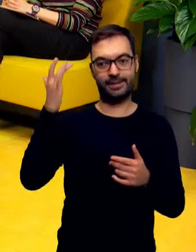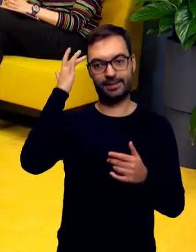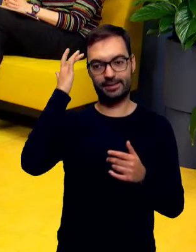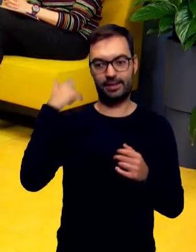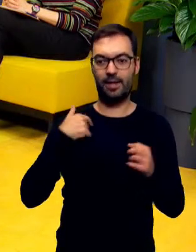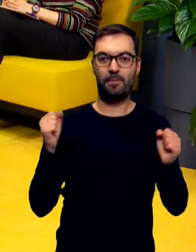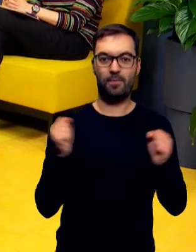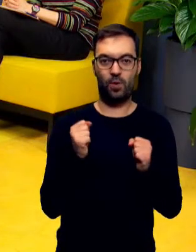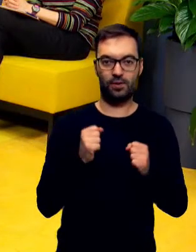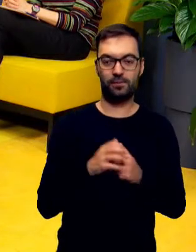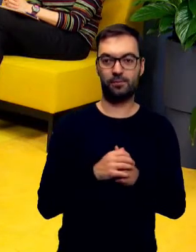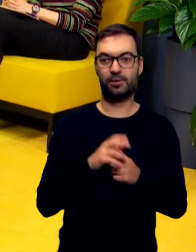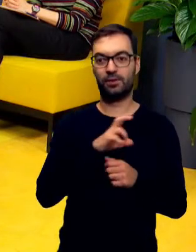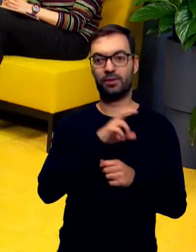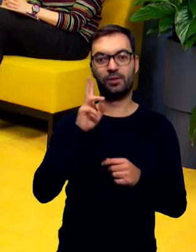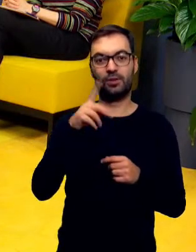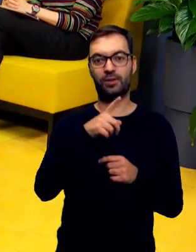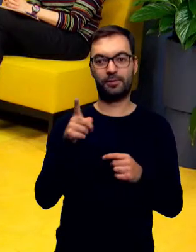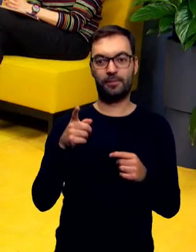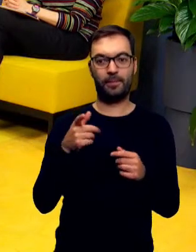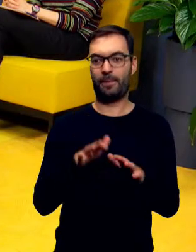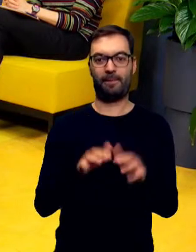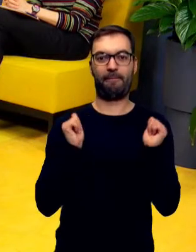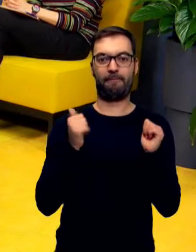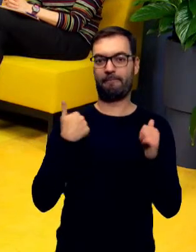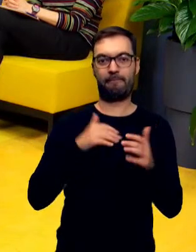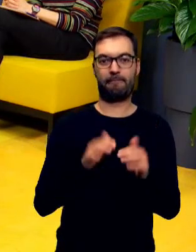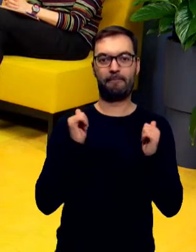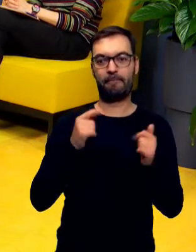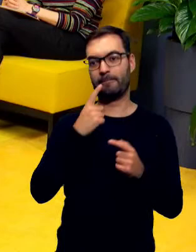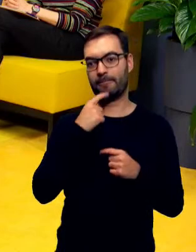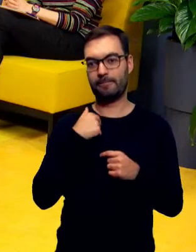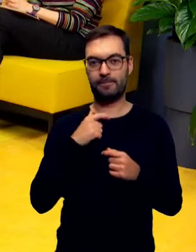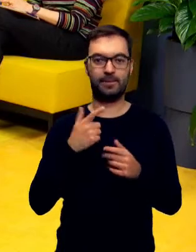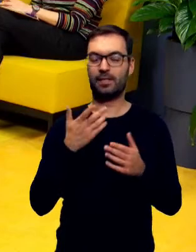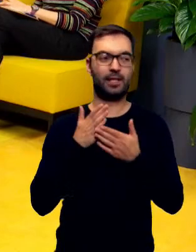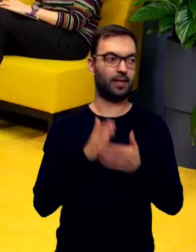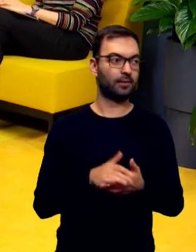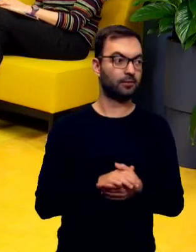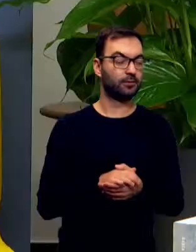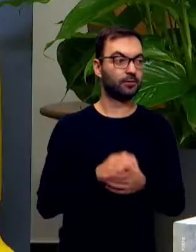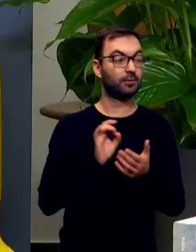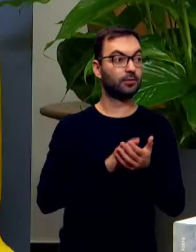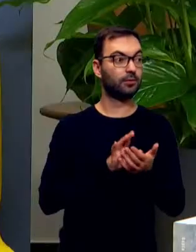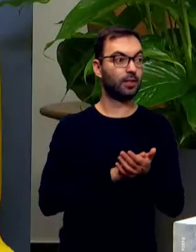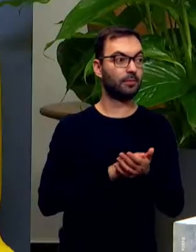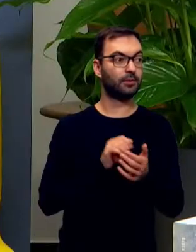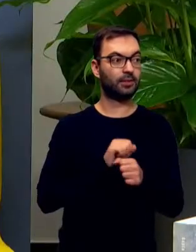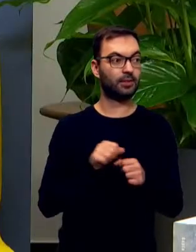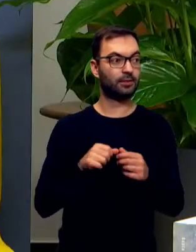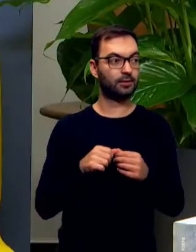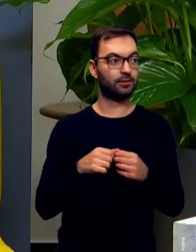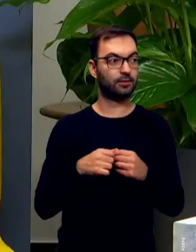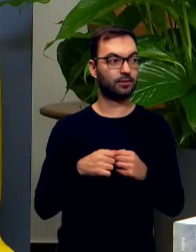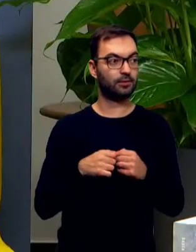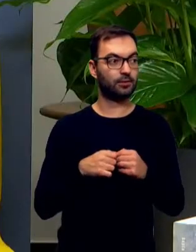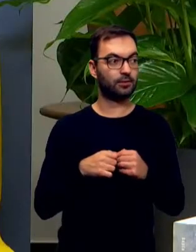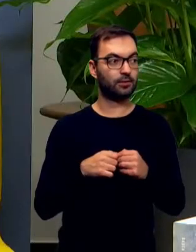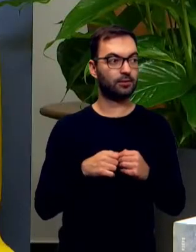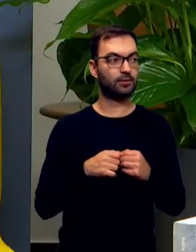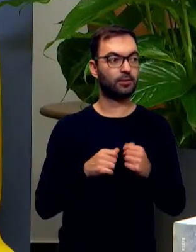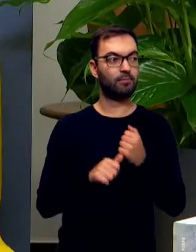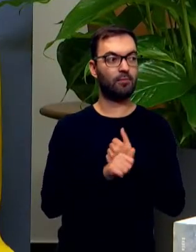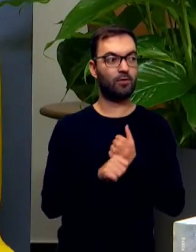moment, kiedy ja się boję, czy ktoś się nie wycofa, czy ktoś nie powie, nie dam rady. Już sam zapis jest taki, tak.